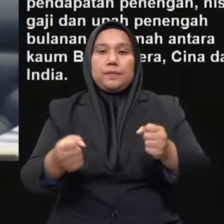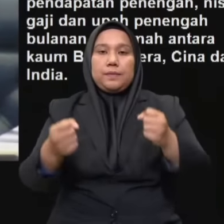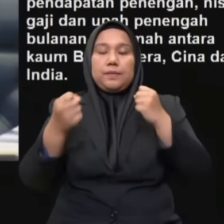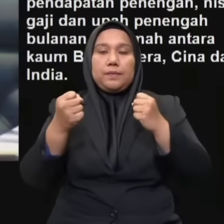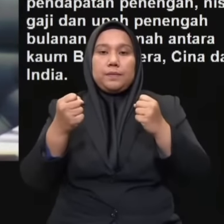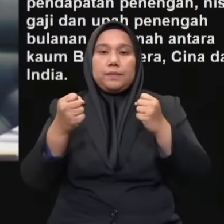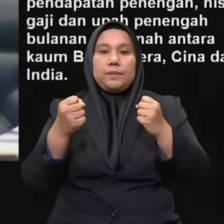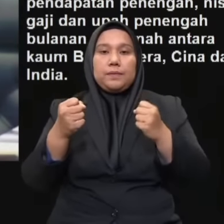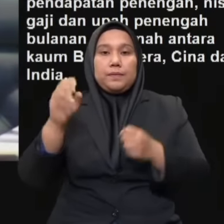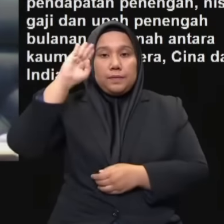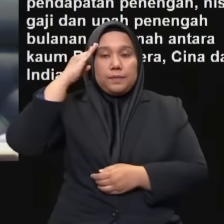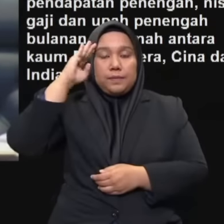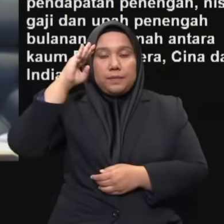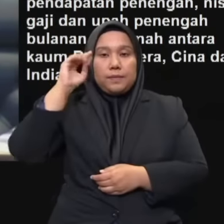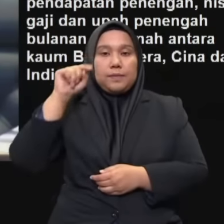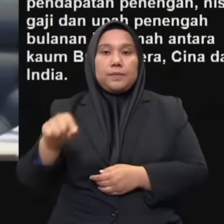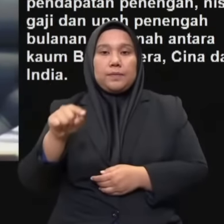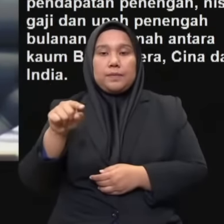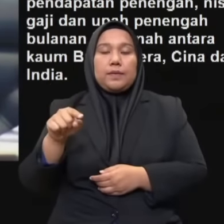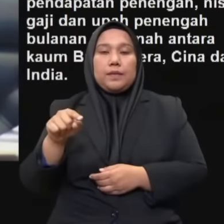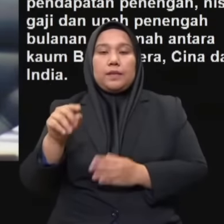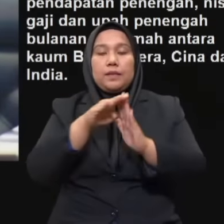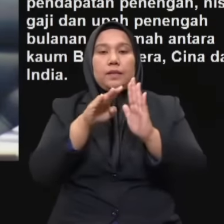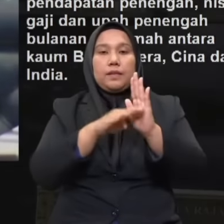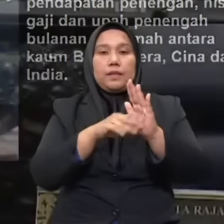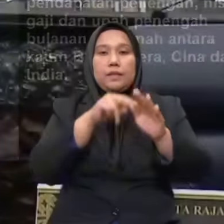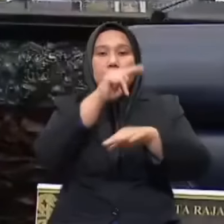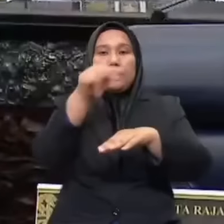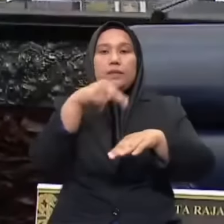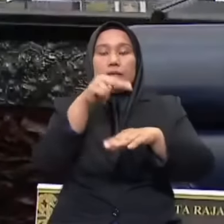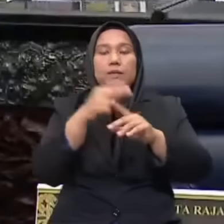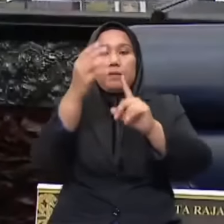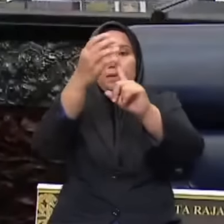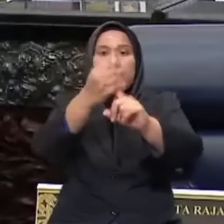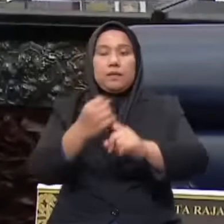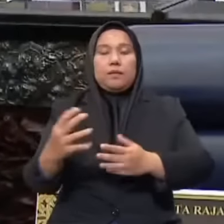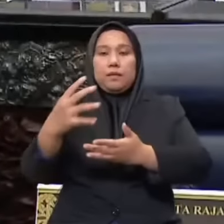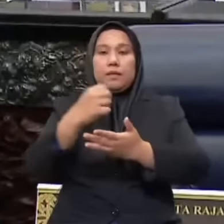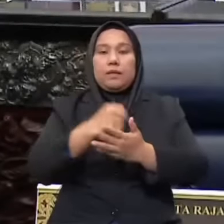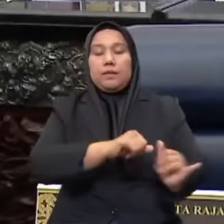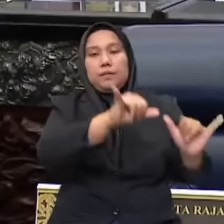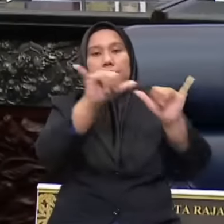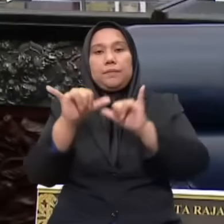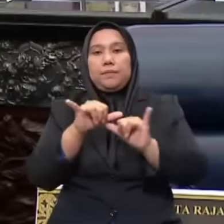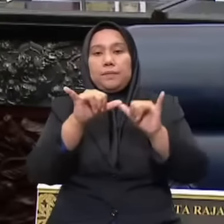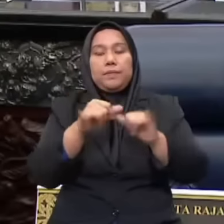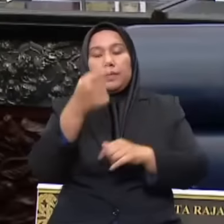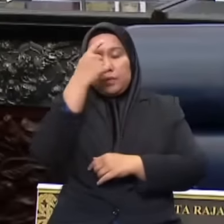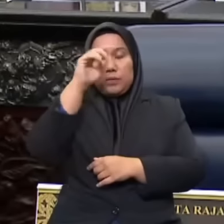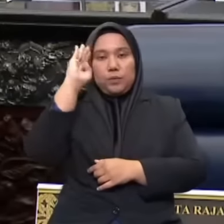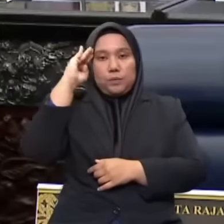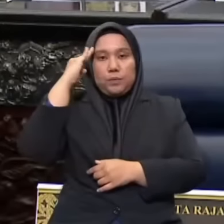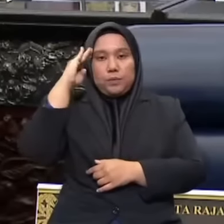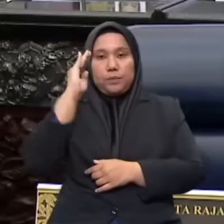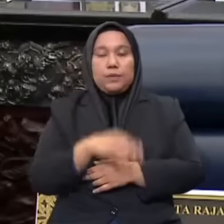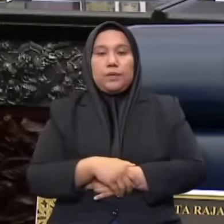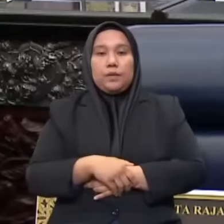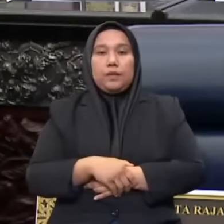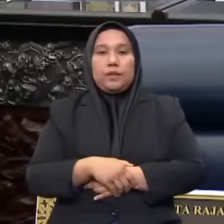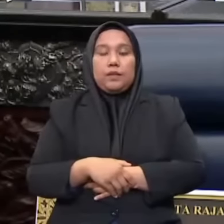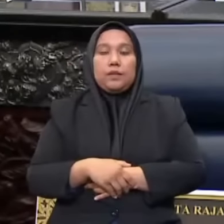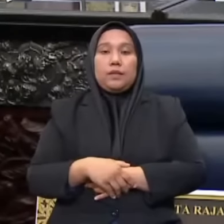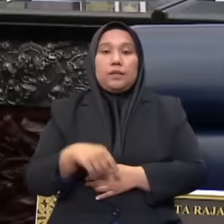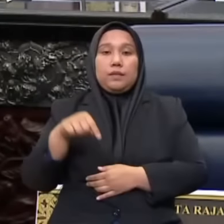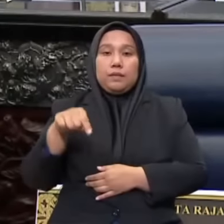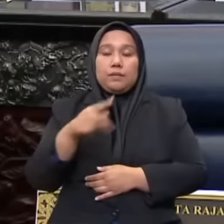Putra akan menjadi agenda nasional ke arah mencapai hasil yang saksama untuk Bumi Putra. Dalam hal ini,